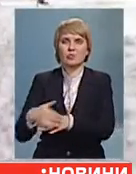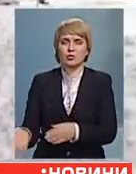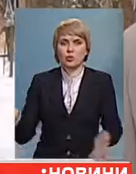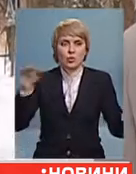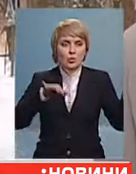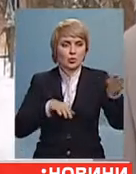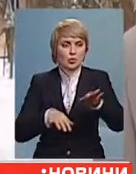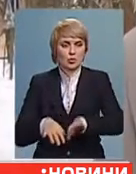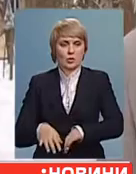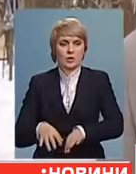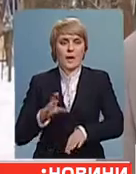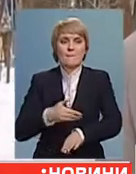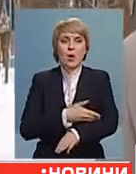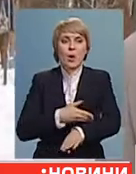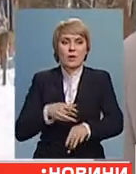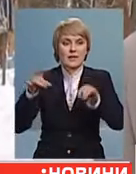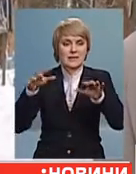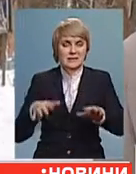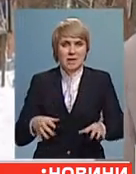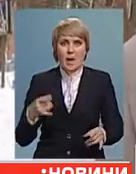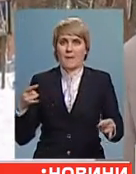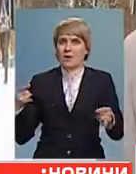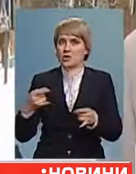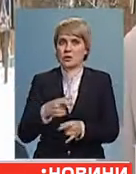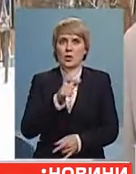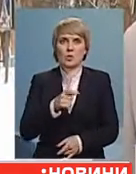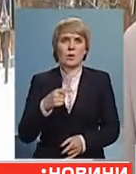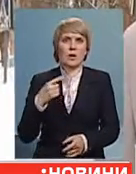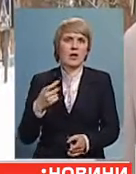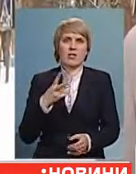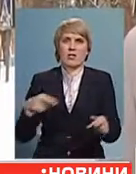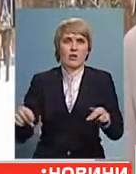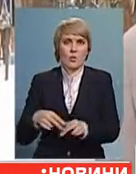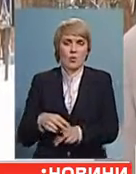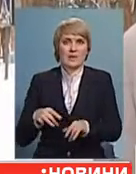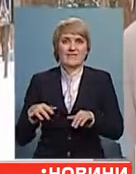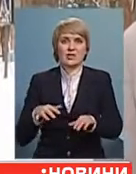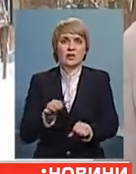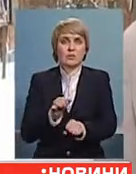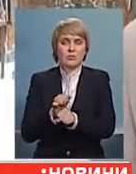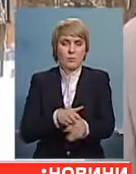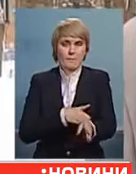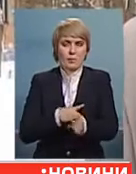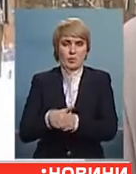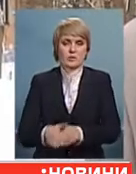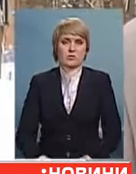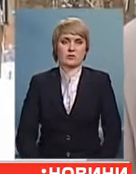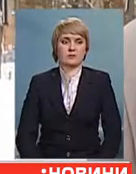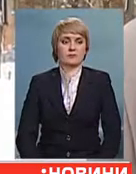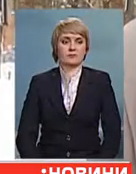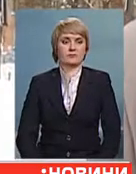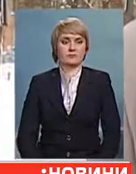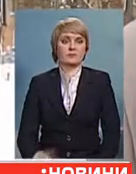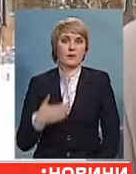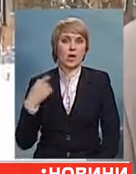кучугури. По коліна снігу машини не їздять. Люди почти не ходять, тобто рухання заторможено повністю, намертво.